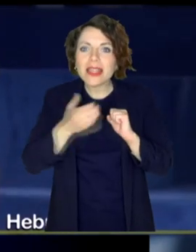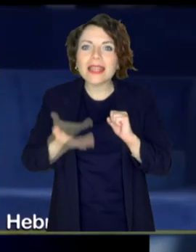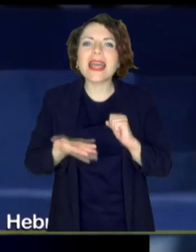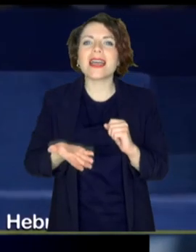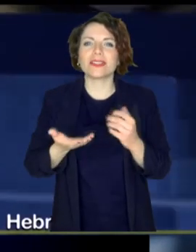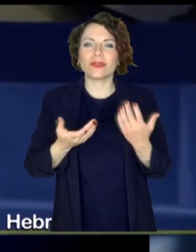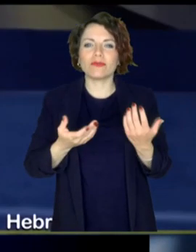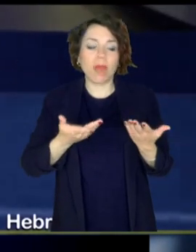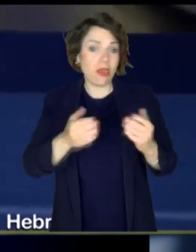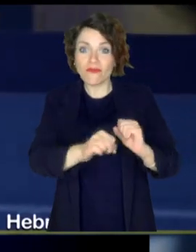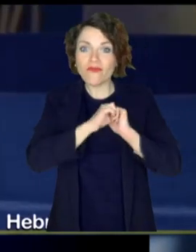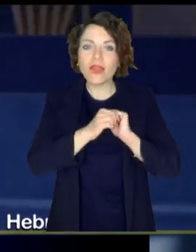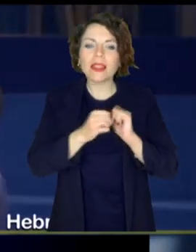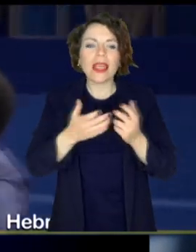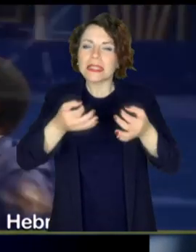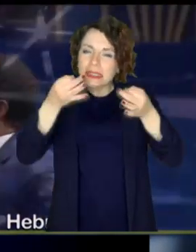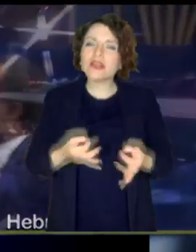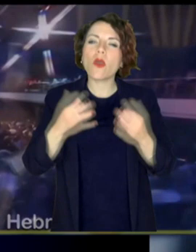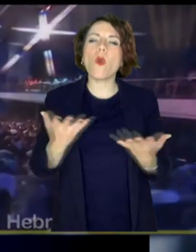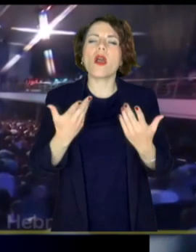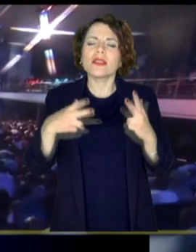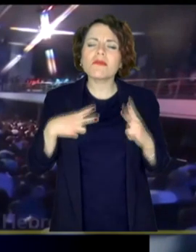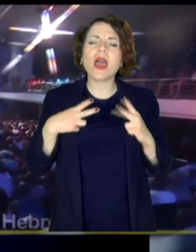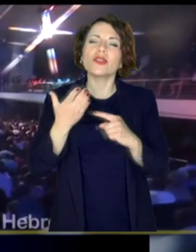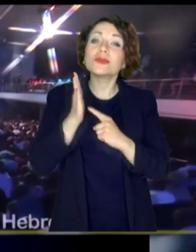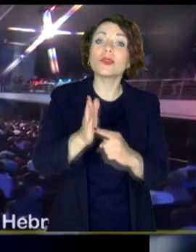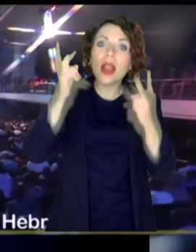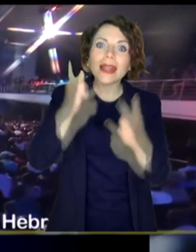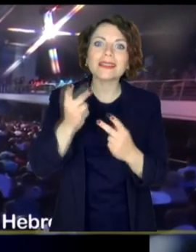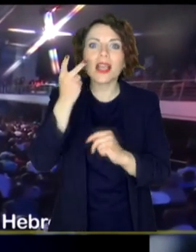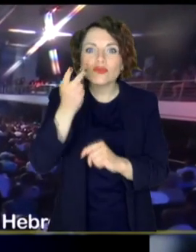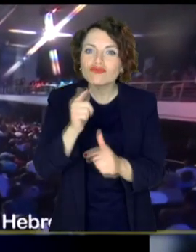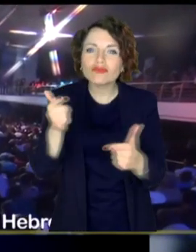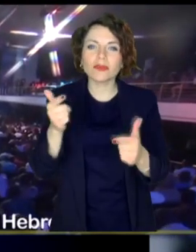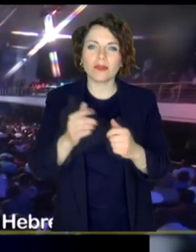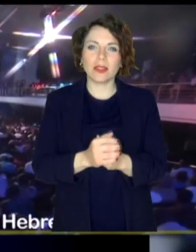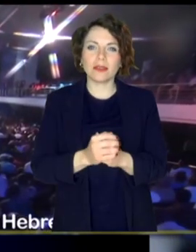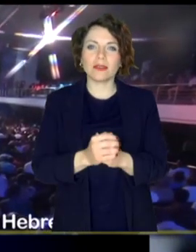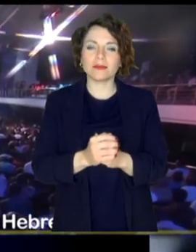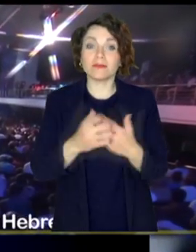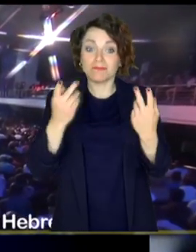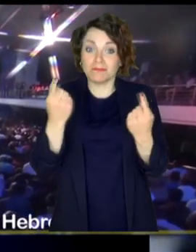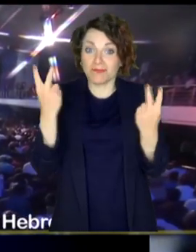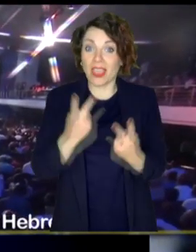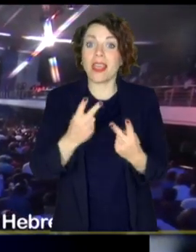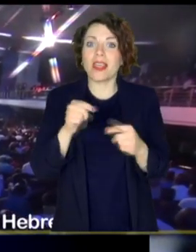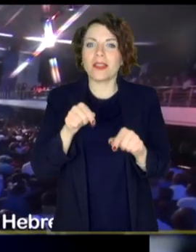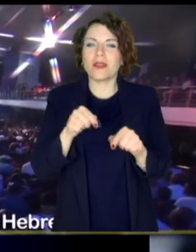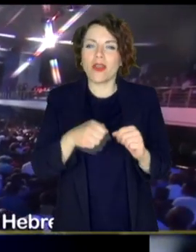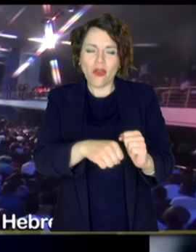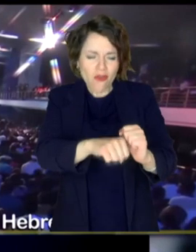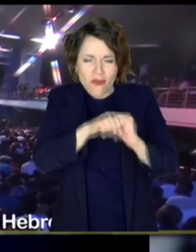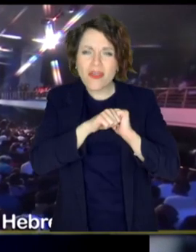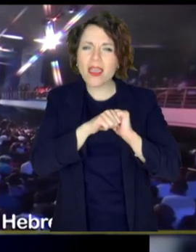certezza. Ora la fede è certezza di cose che si sperano, dimostrazione di realtà che non si vedono. Seguente, infatti per essa fu